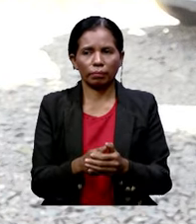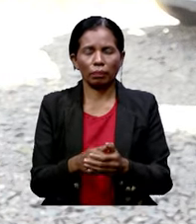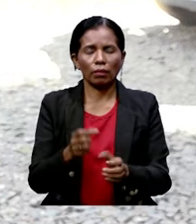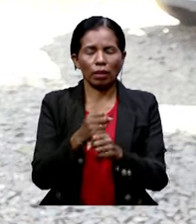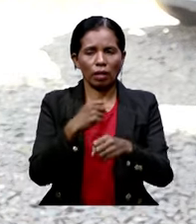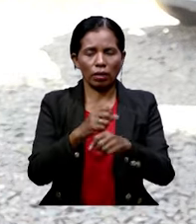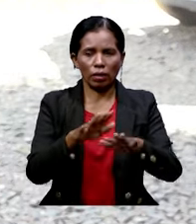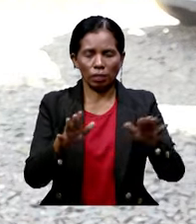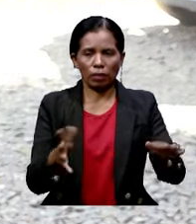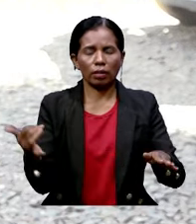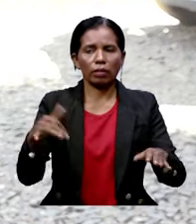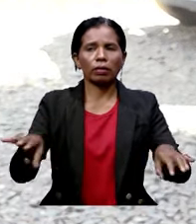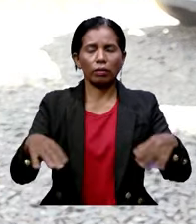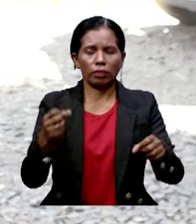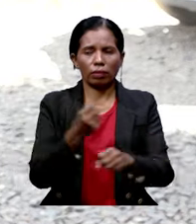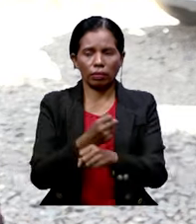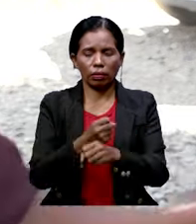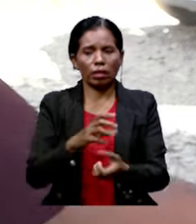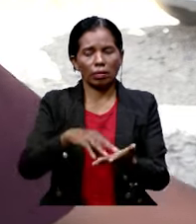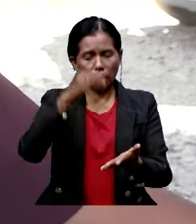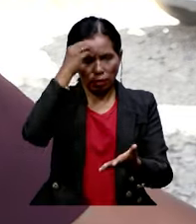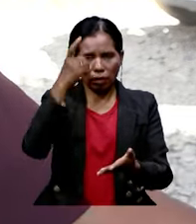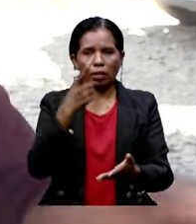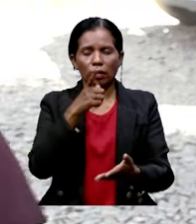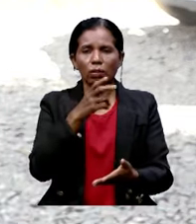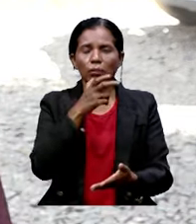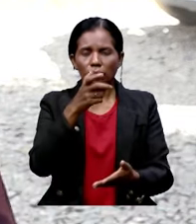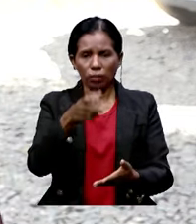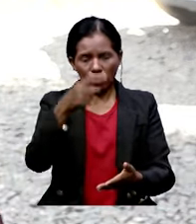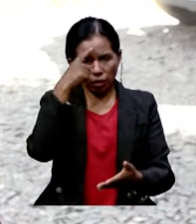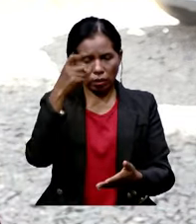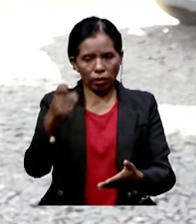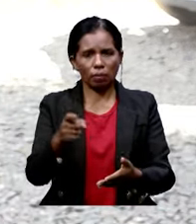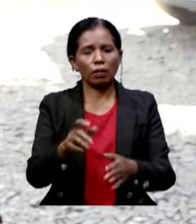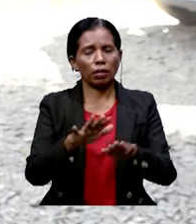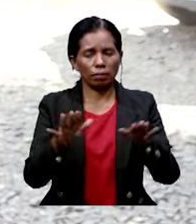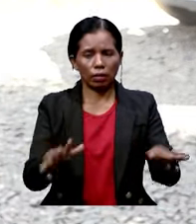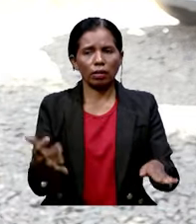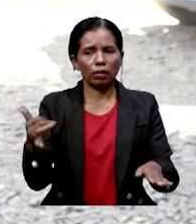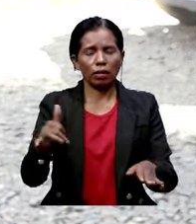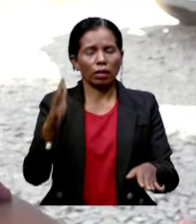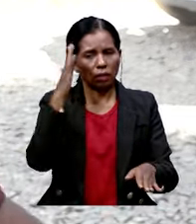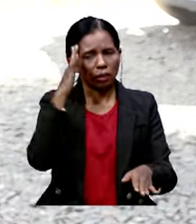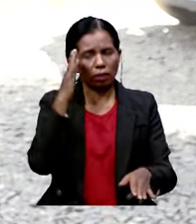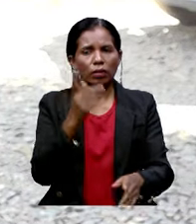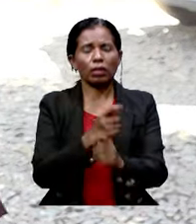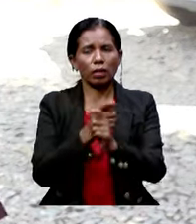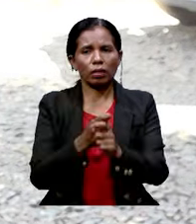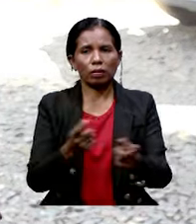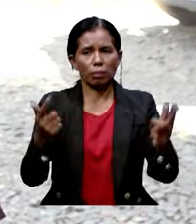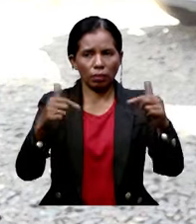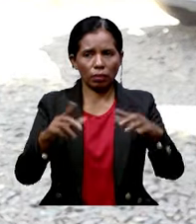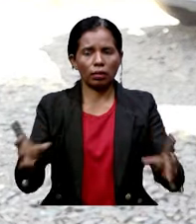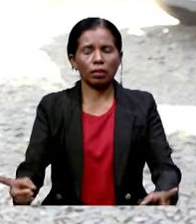halu labar sir par esporsu abe apren lian portugues tampa portugues ne tradusti an mai have te tu no nane mai hene maksir